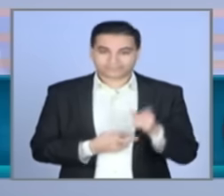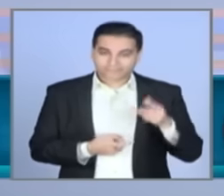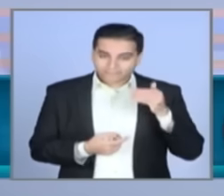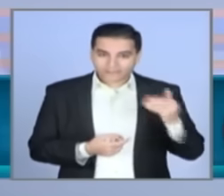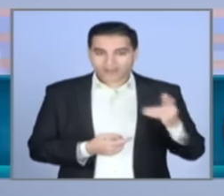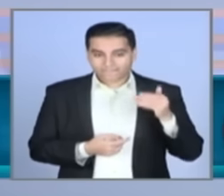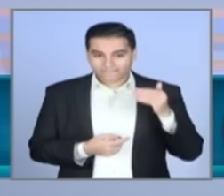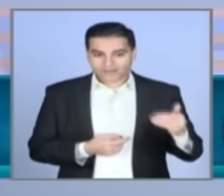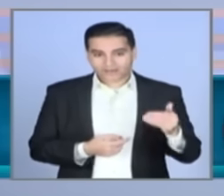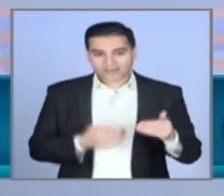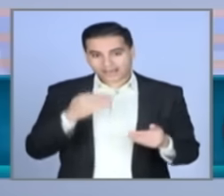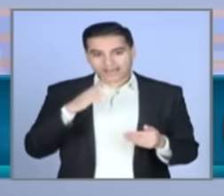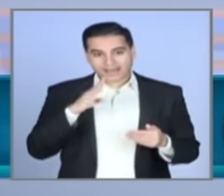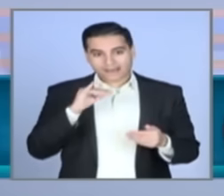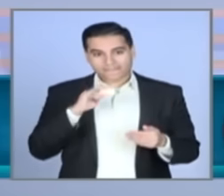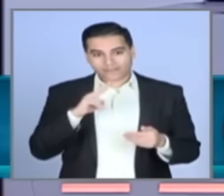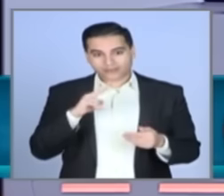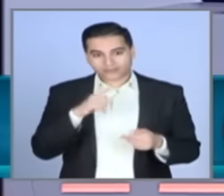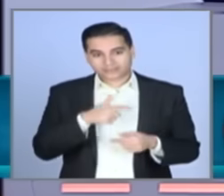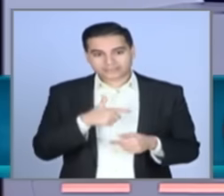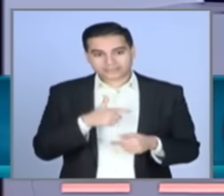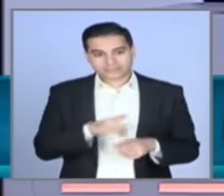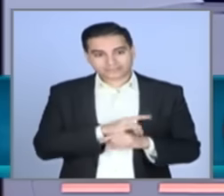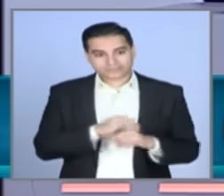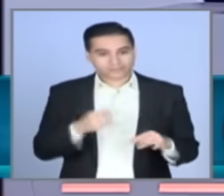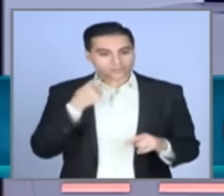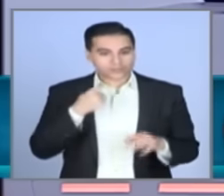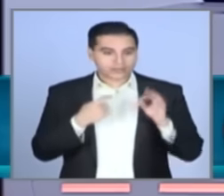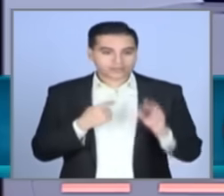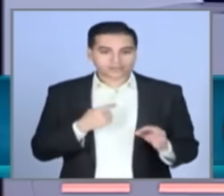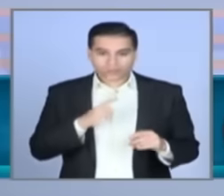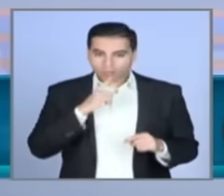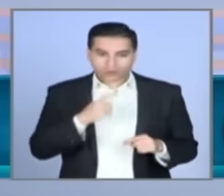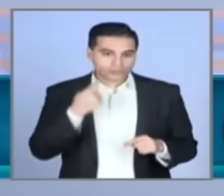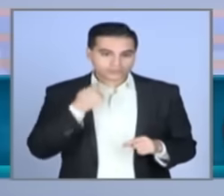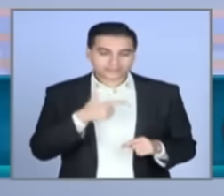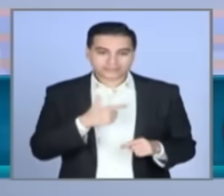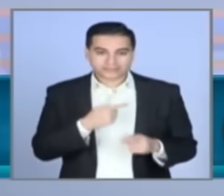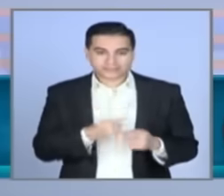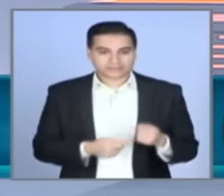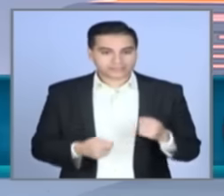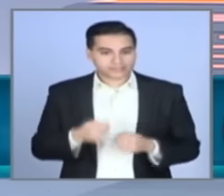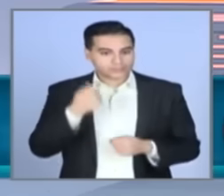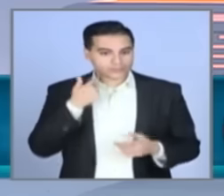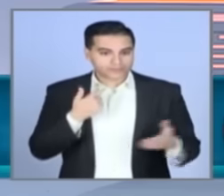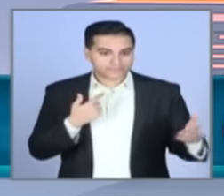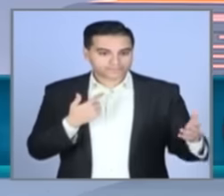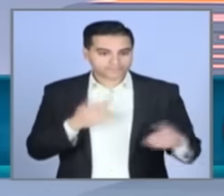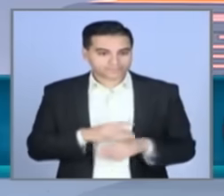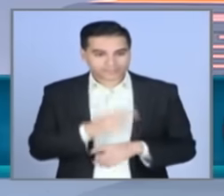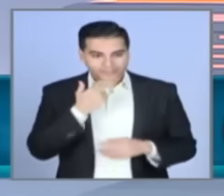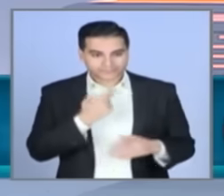أقولك حاجة. دول 60 نقطة. خسارة والله. معاك 60 نقطة. مدام